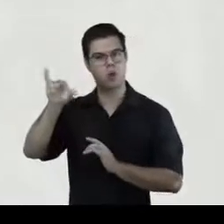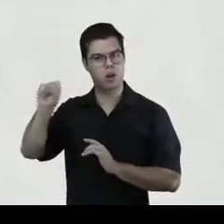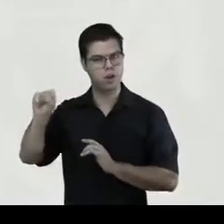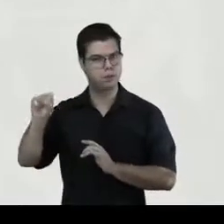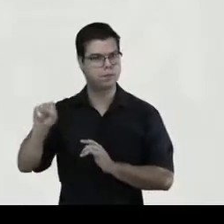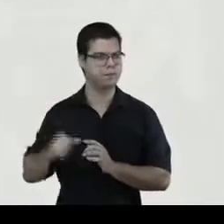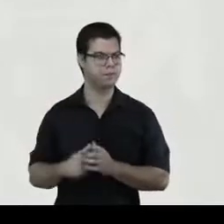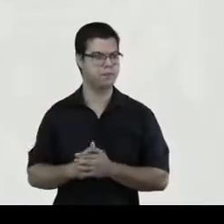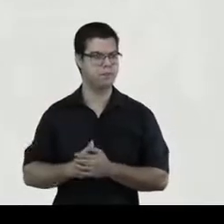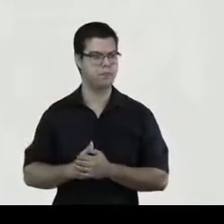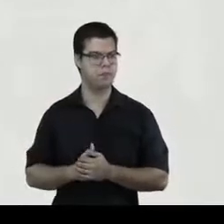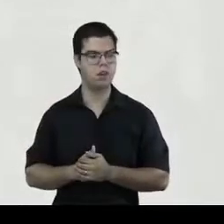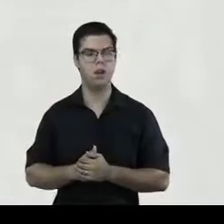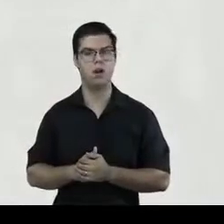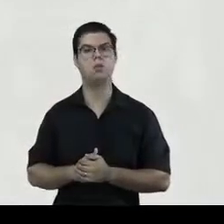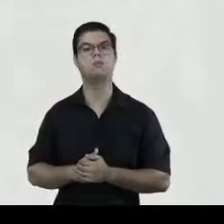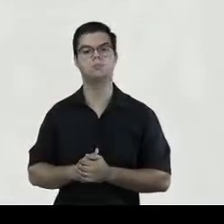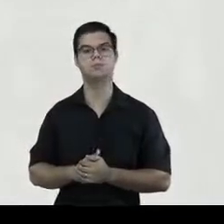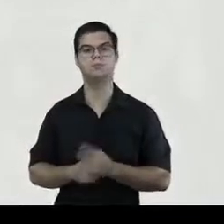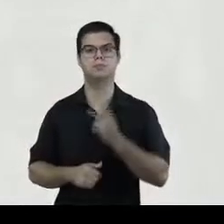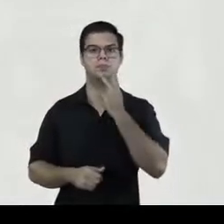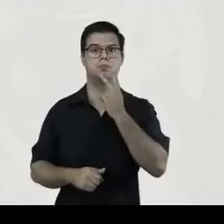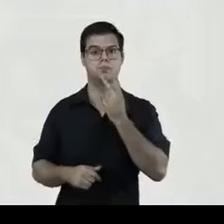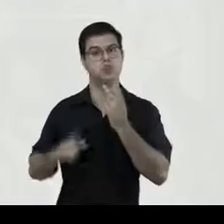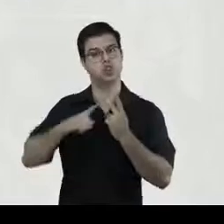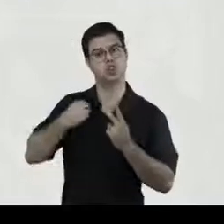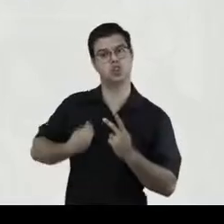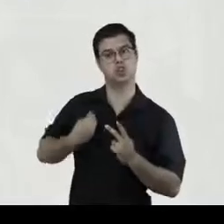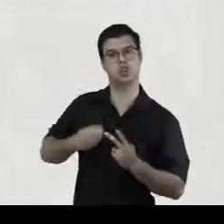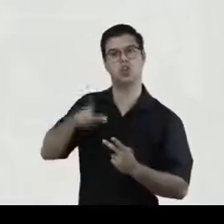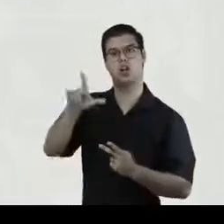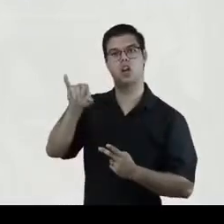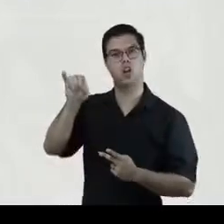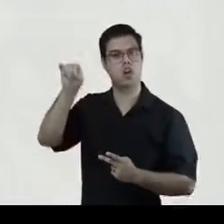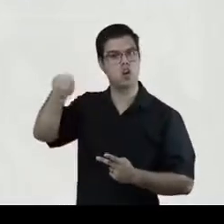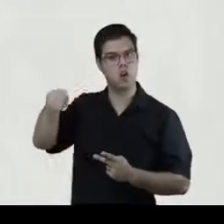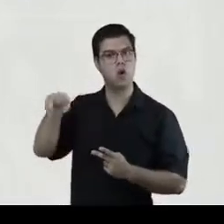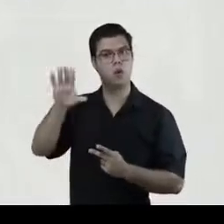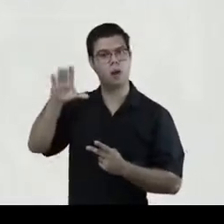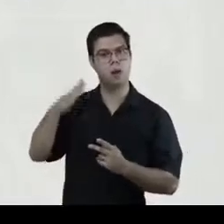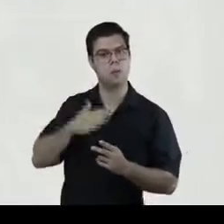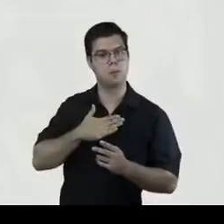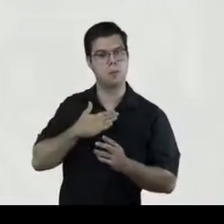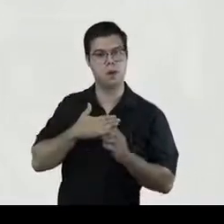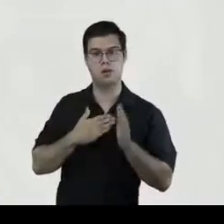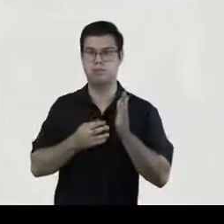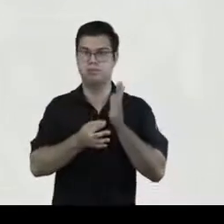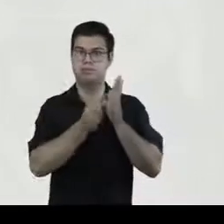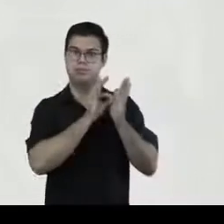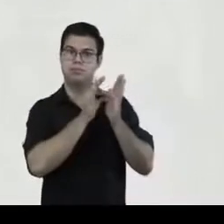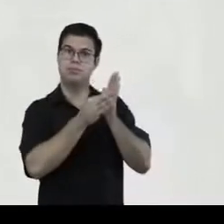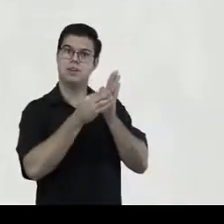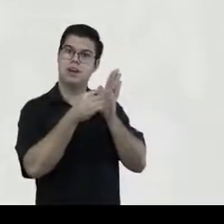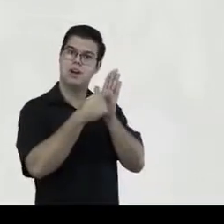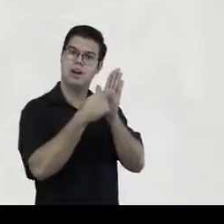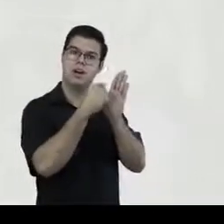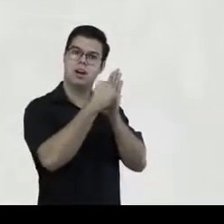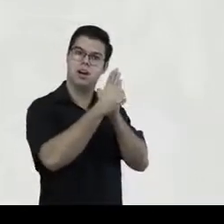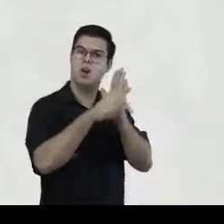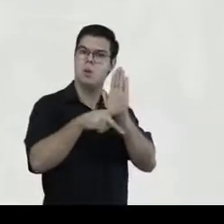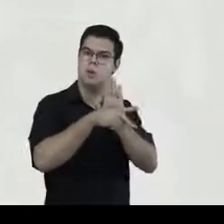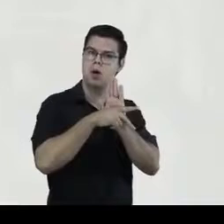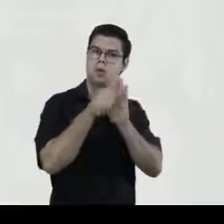Il est à Lyon et pour moi, ce cul de lampe n'est pas un cul de lampe XVIe siècle, mais XVIIIe siècle. Alors, qu'est-ce